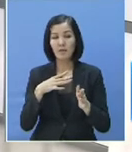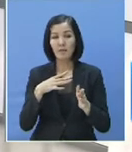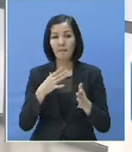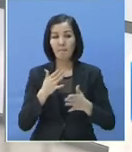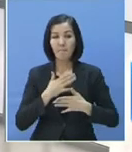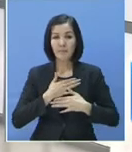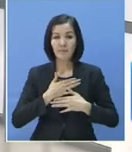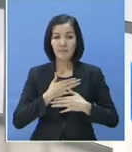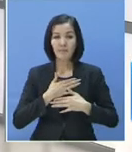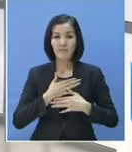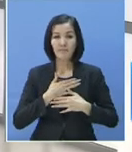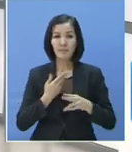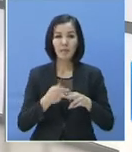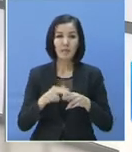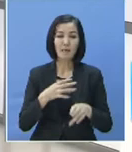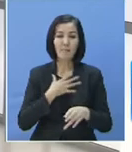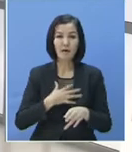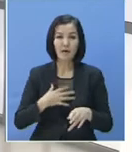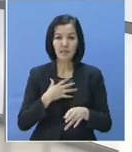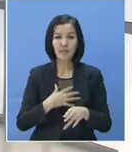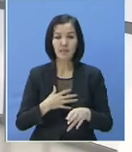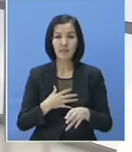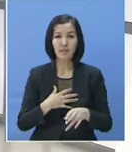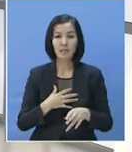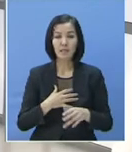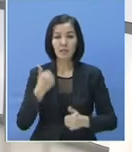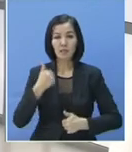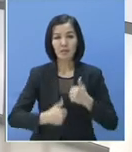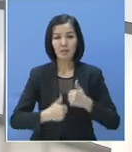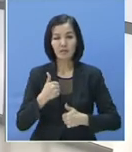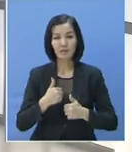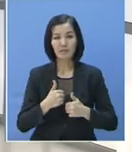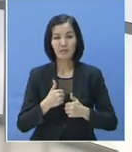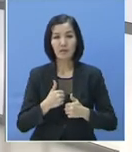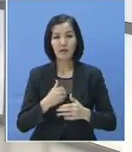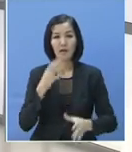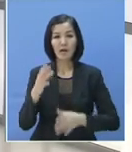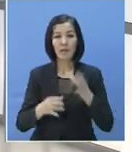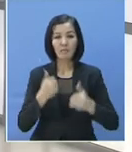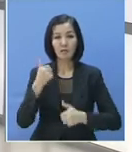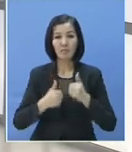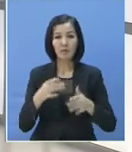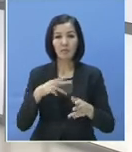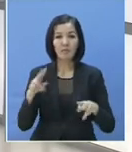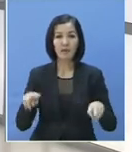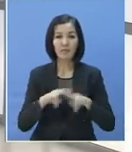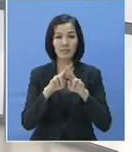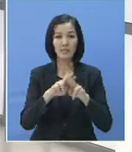біз ең маңызды біздің жарысымыз ол әлем чемпионы болды, Астанада